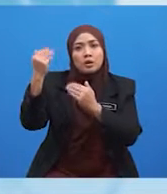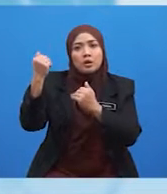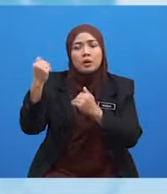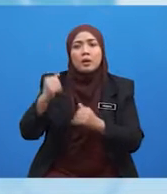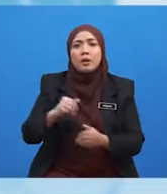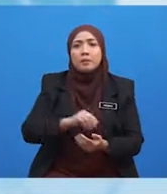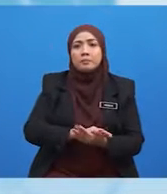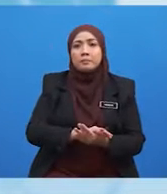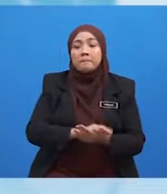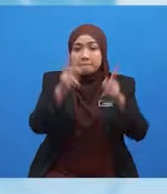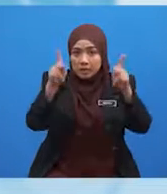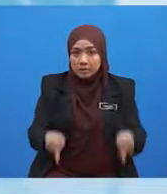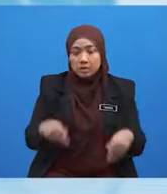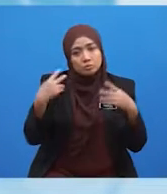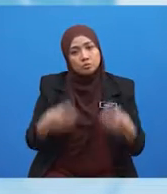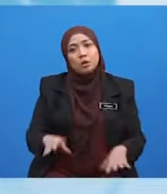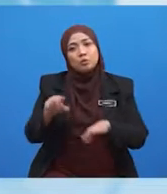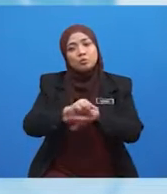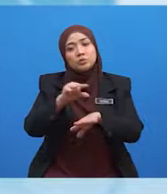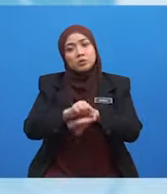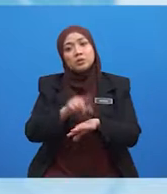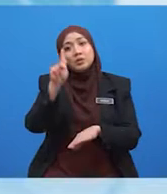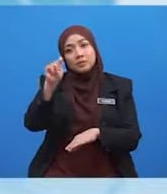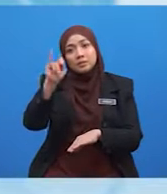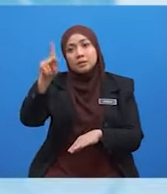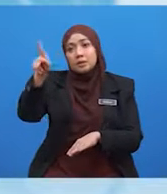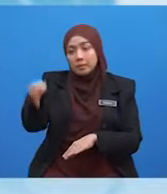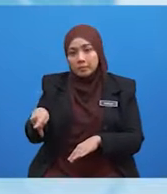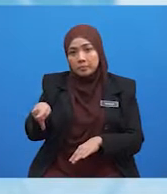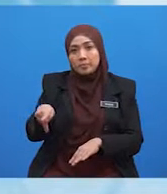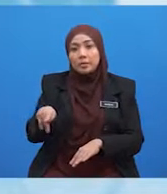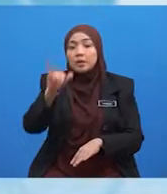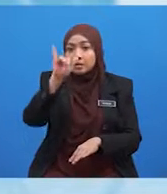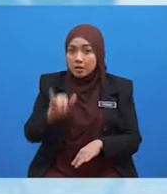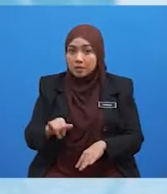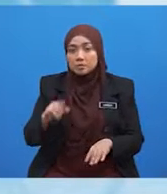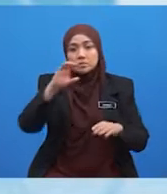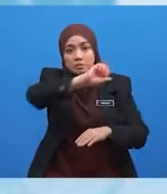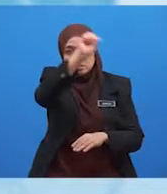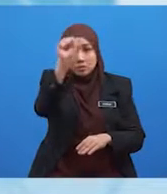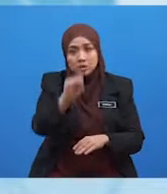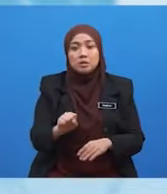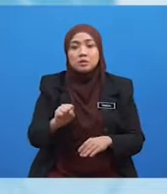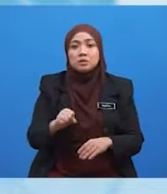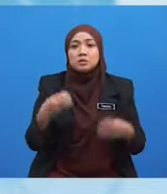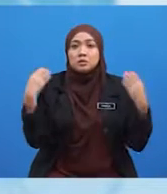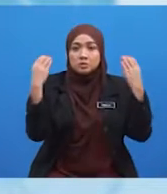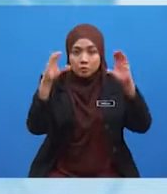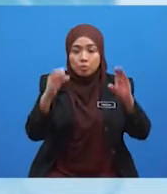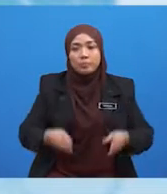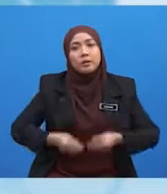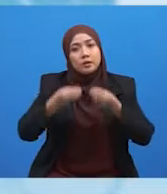harap belajar menggunakan tips yang Cikgu berikan dalam menjawab soalan-soalan yang diberikan Sekarang